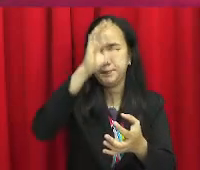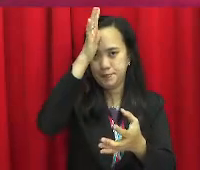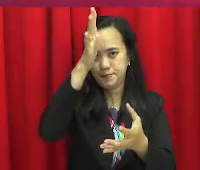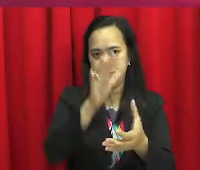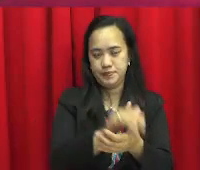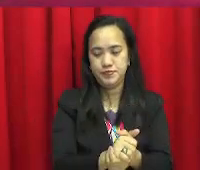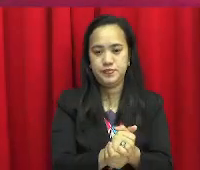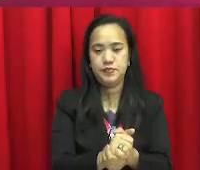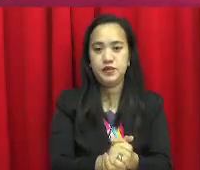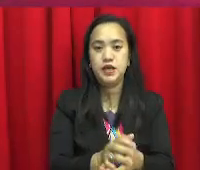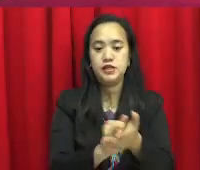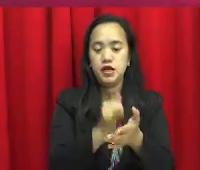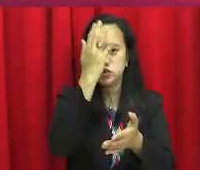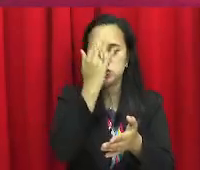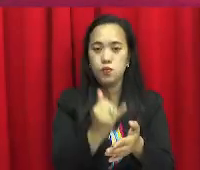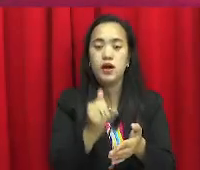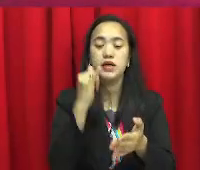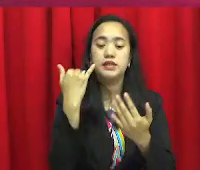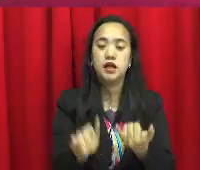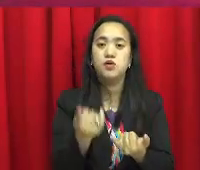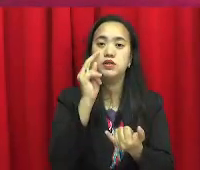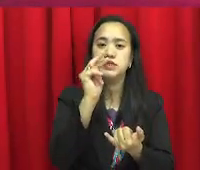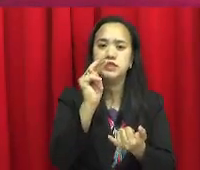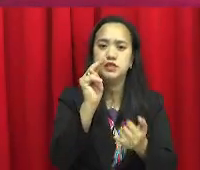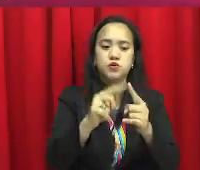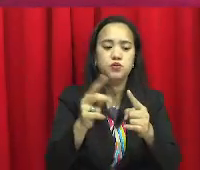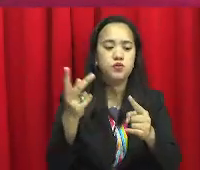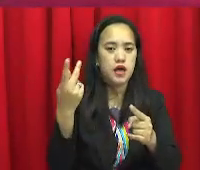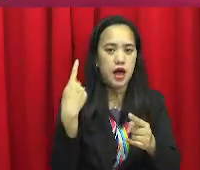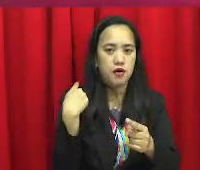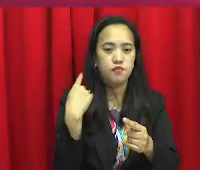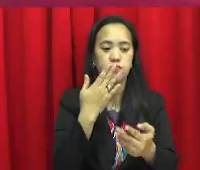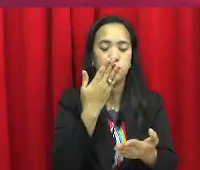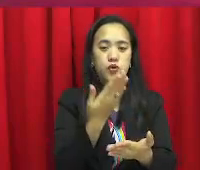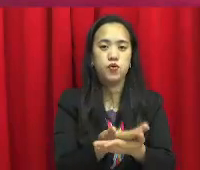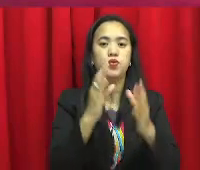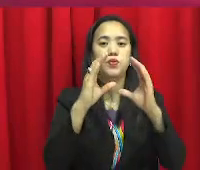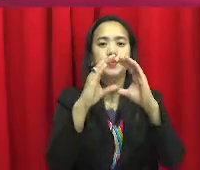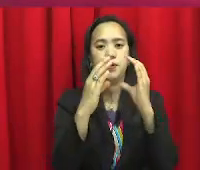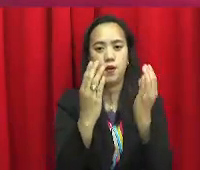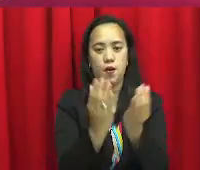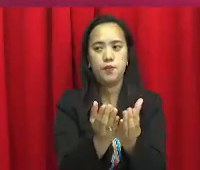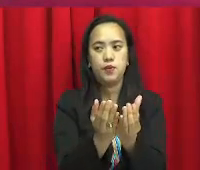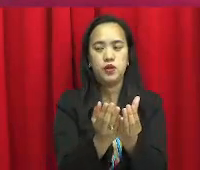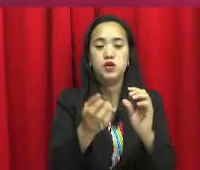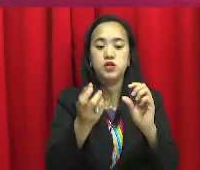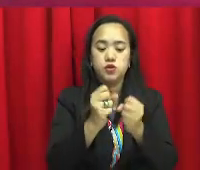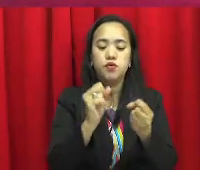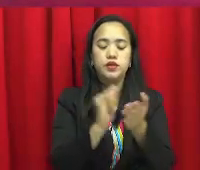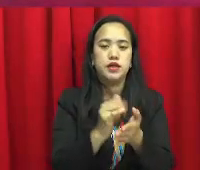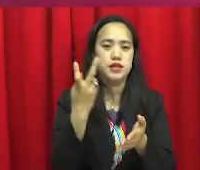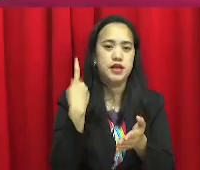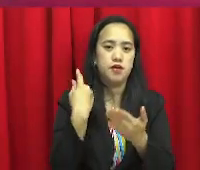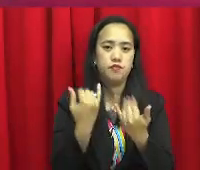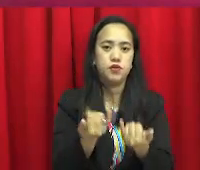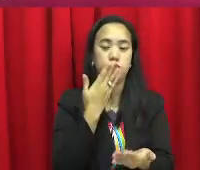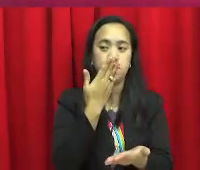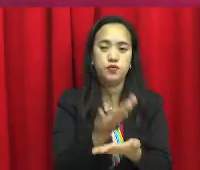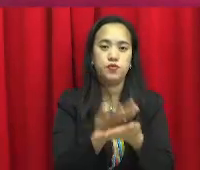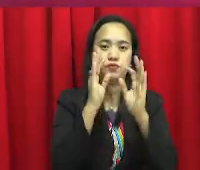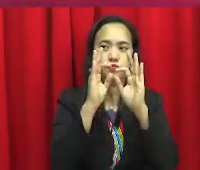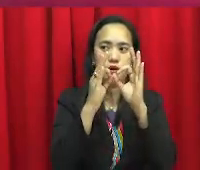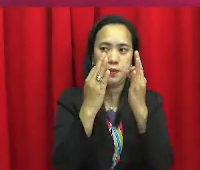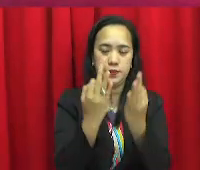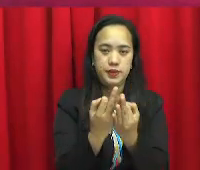po maayos po yung mag-asawa para maayos yung pamilya. Ano po? Kaya salamat sa Panginoon. Meron po